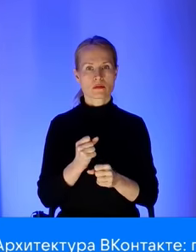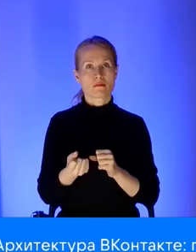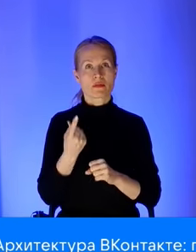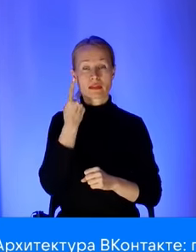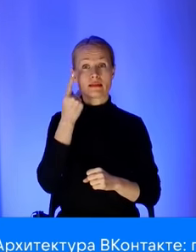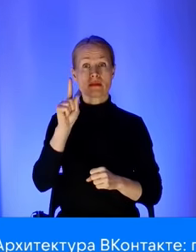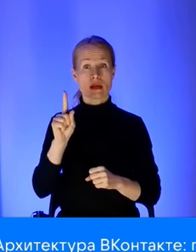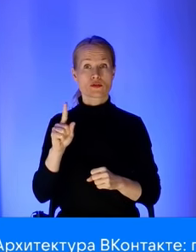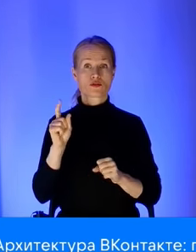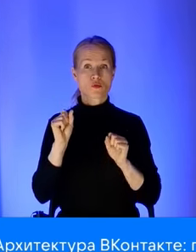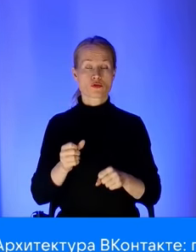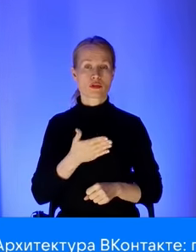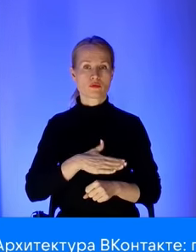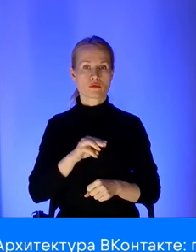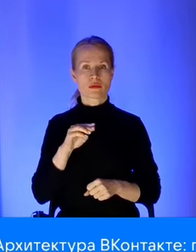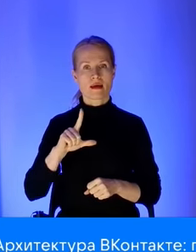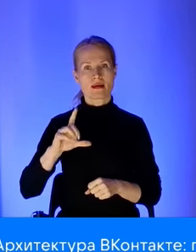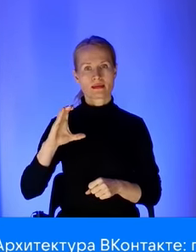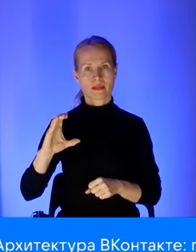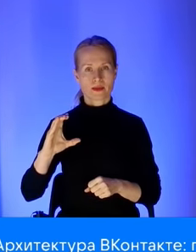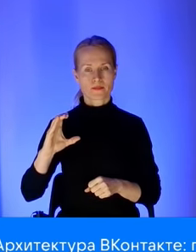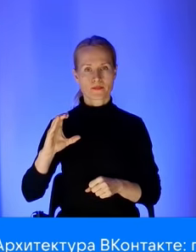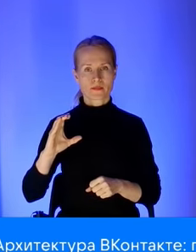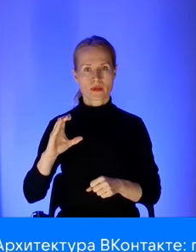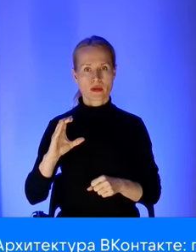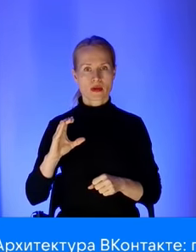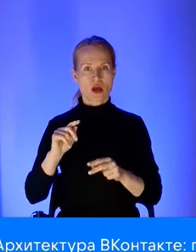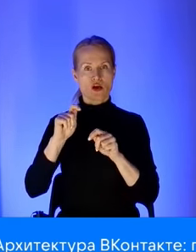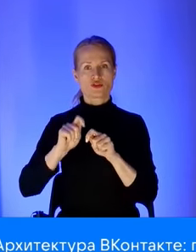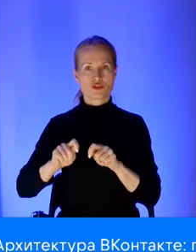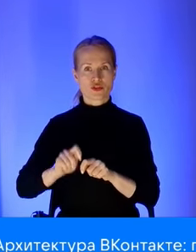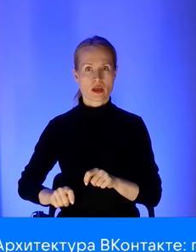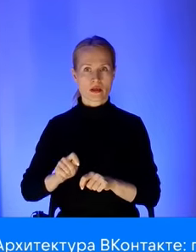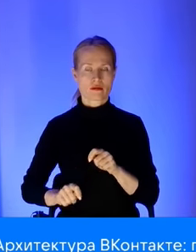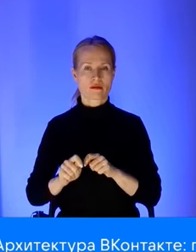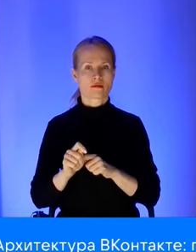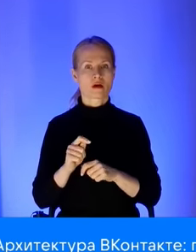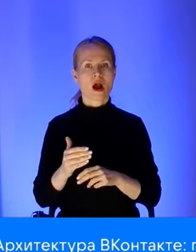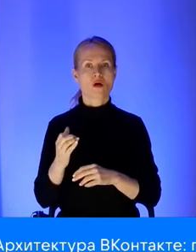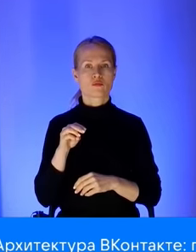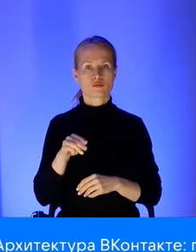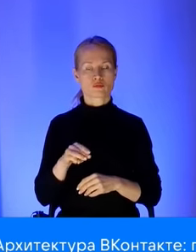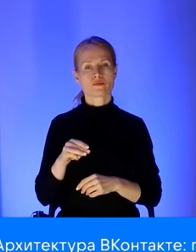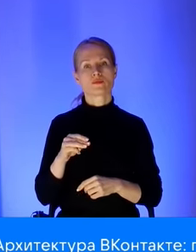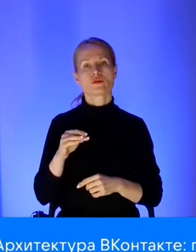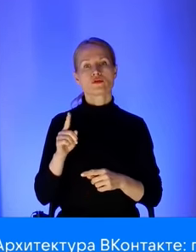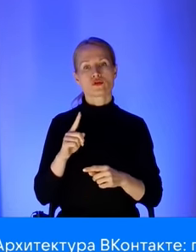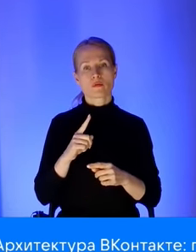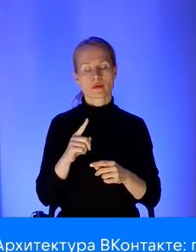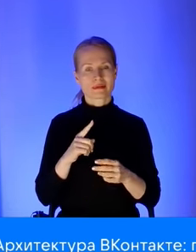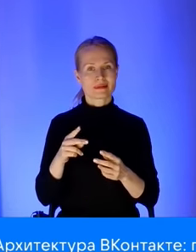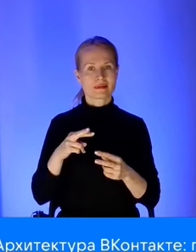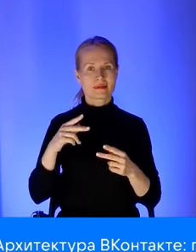том что можно использовать TLC это чер апу для того чтобы сгенерировать все пути